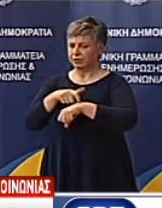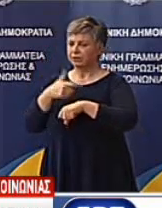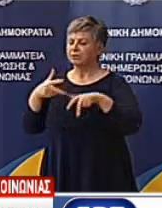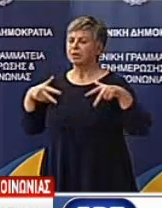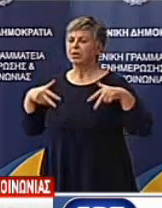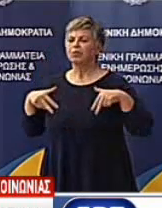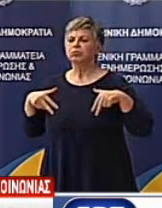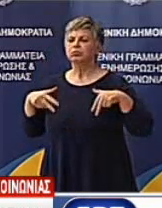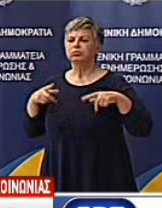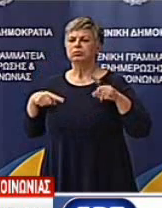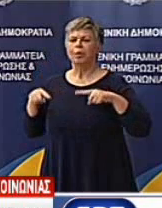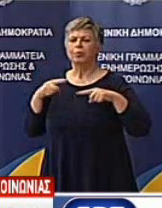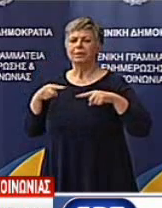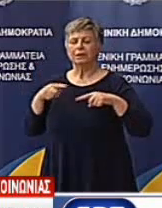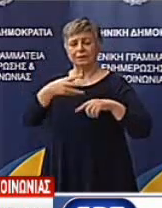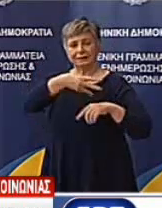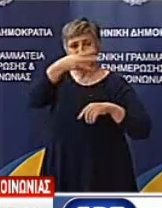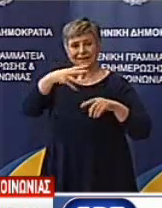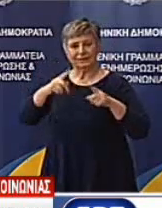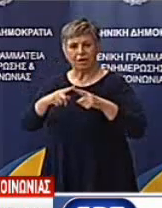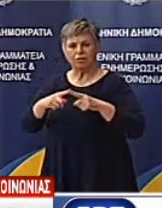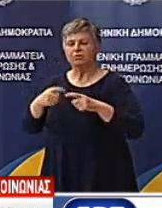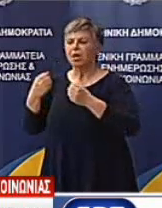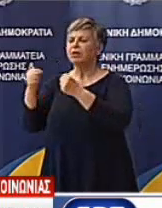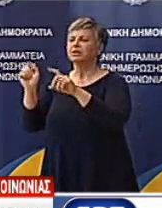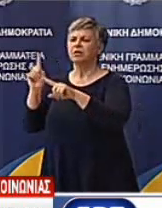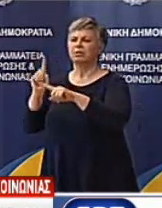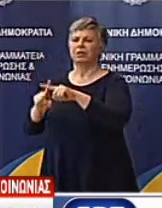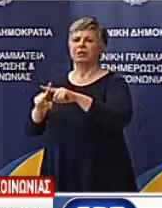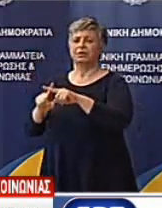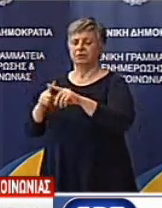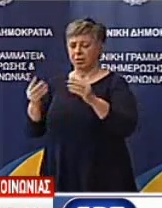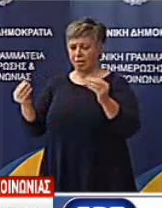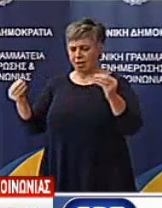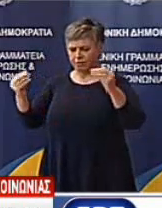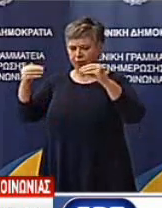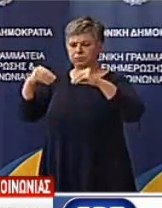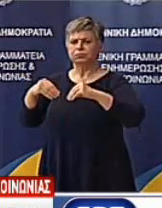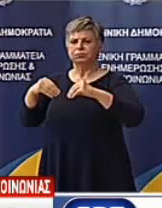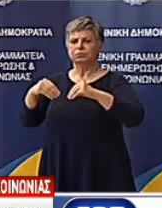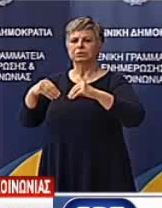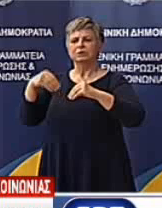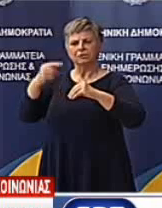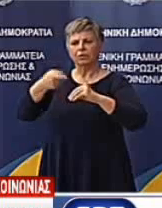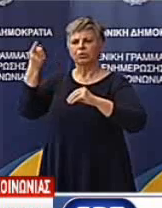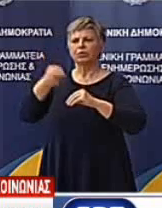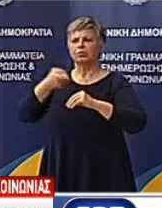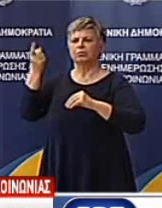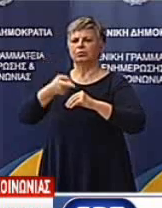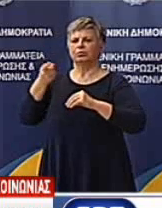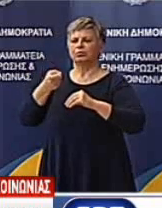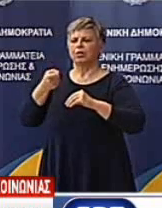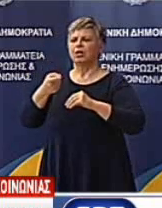ξέρετε, σε αντίθεση με ό,τι συμβαίνει ή ενδεχομένως έχουμε μάθει ότι συμβαίνει και έχουμε συνηθίσει τόσα χρόνια σε